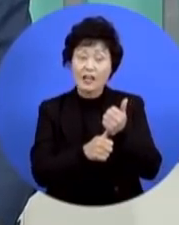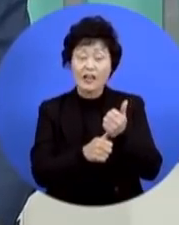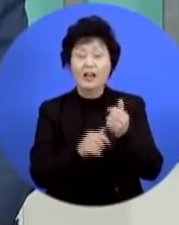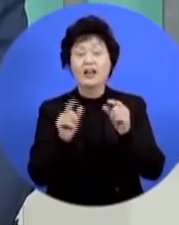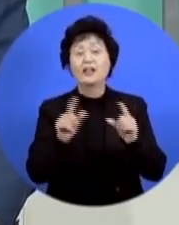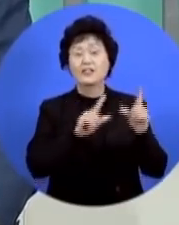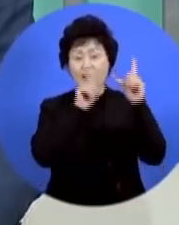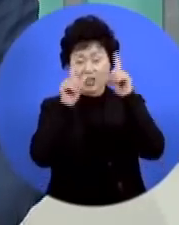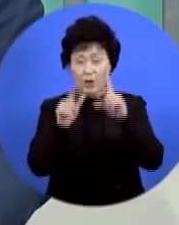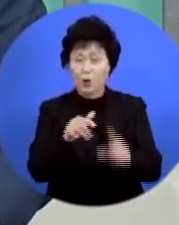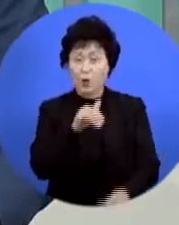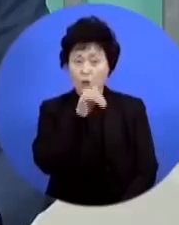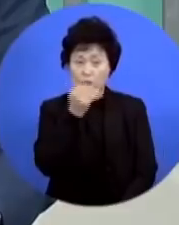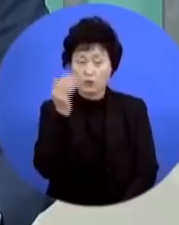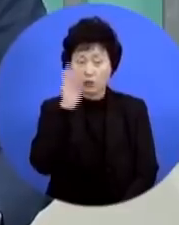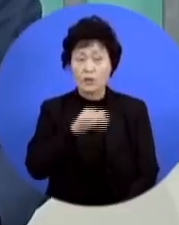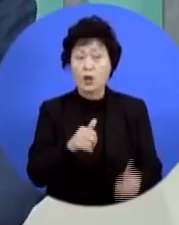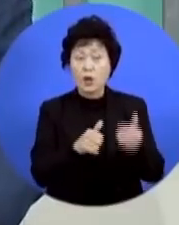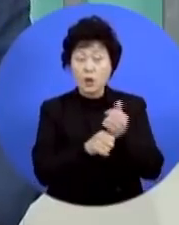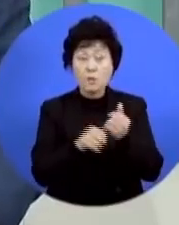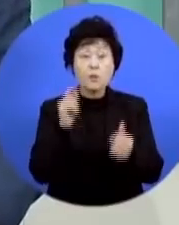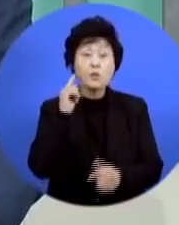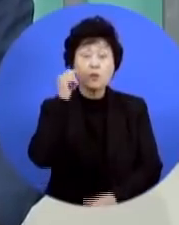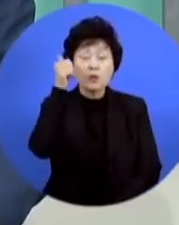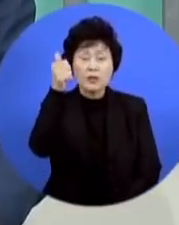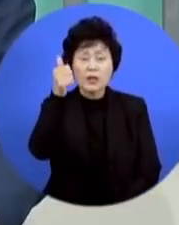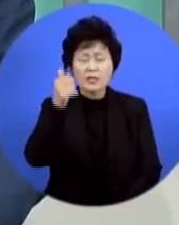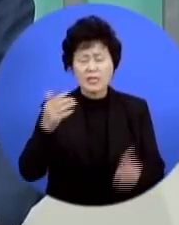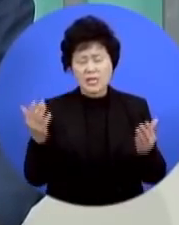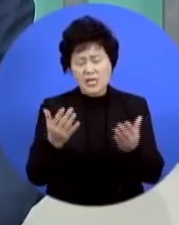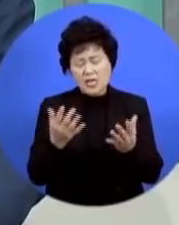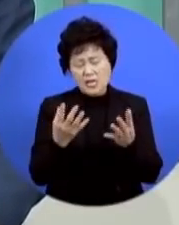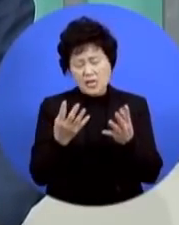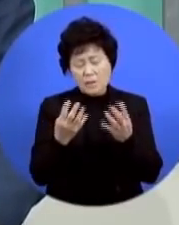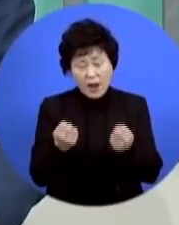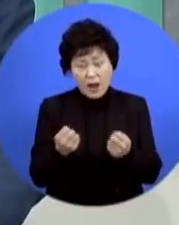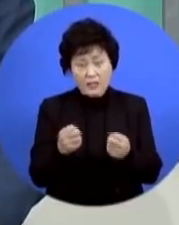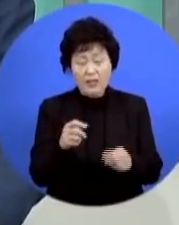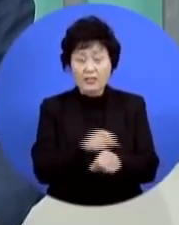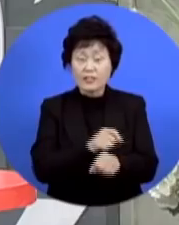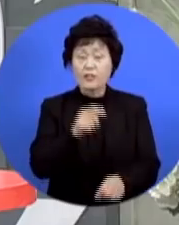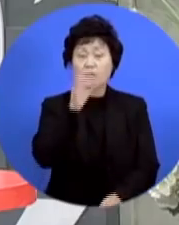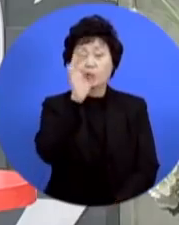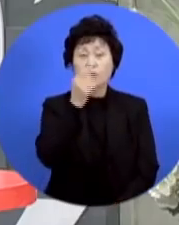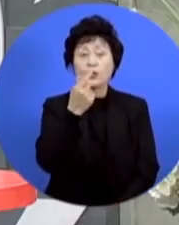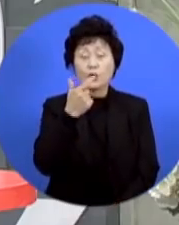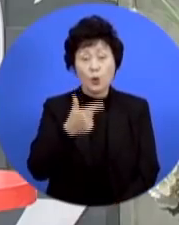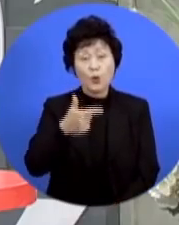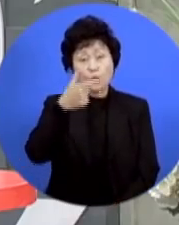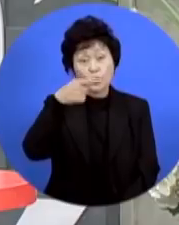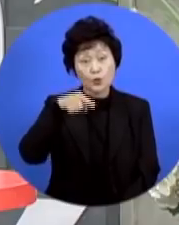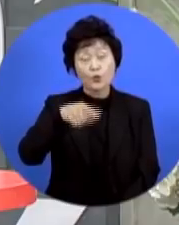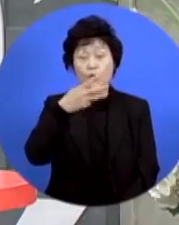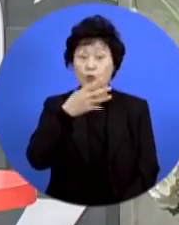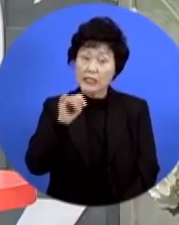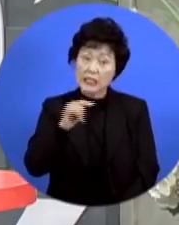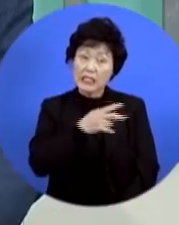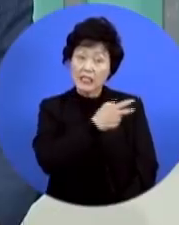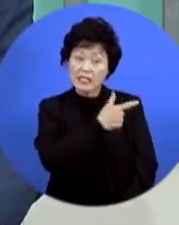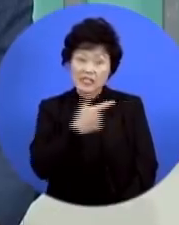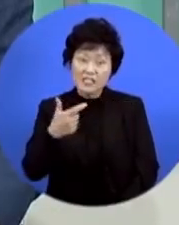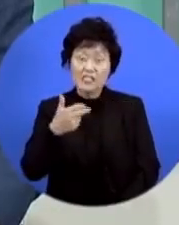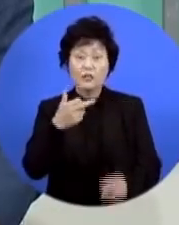부목사님께서 얼마나 바빠? 얼마나 일이 많은데요. 네. 저도 특히 온누리 교회는. 그렇죠. 교회가 크다 보니까 근데 거기다